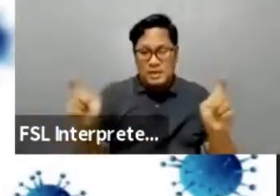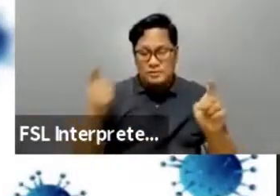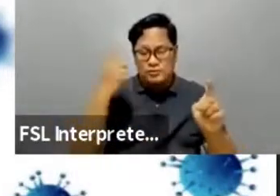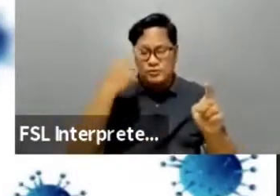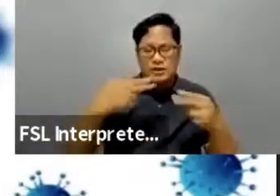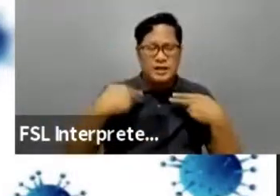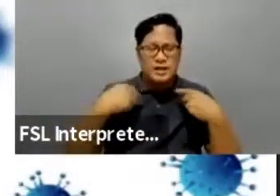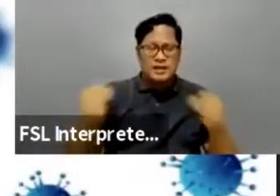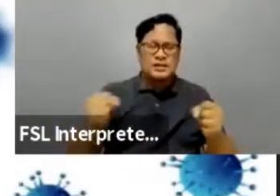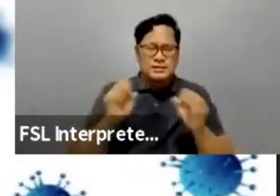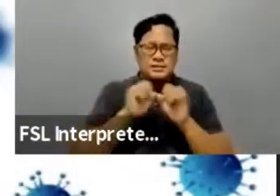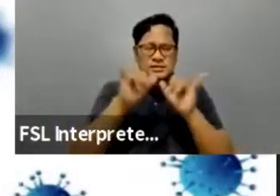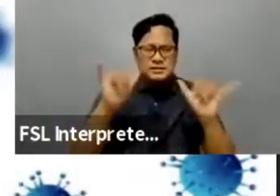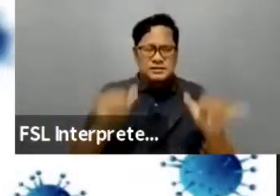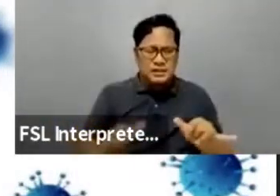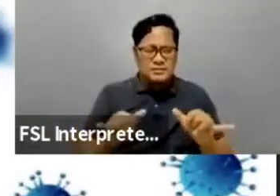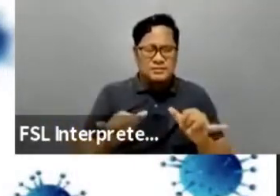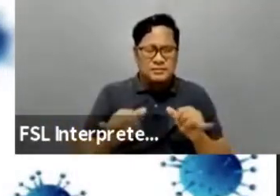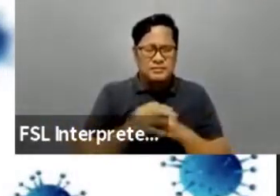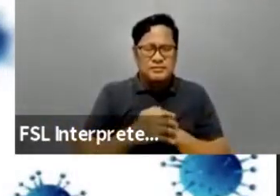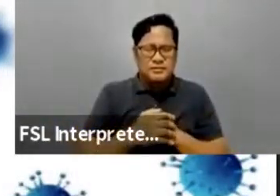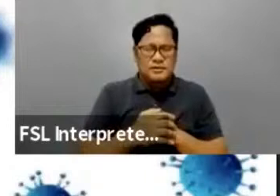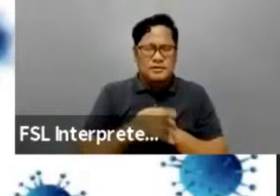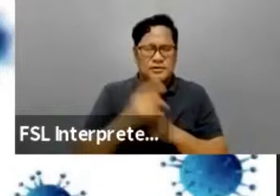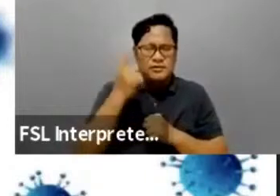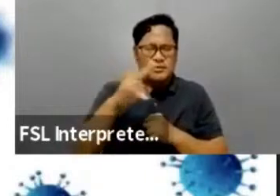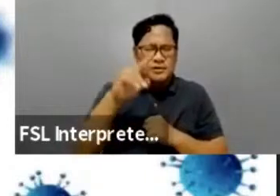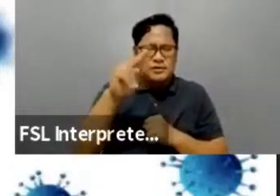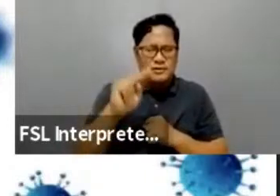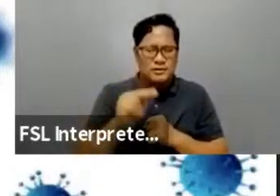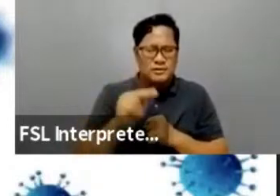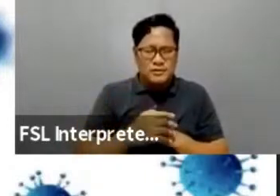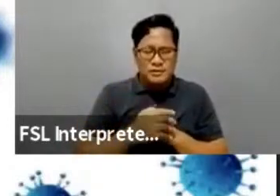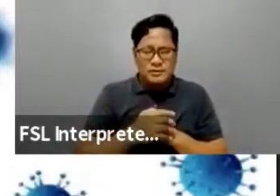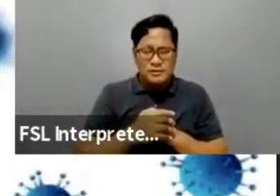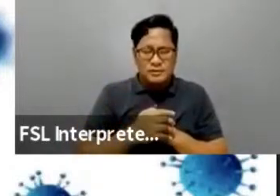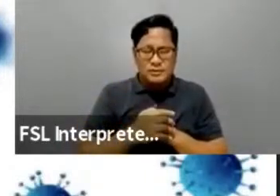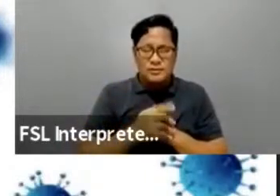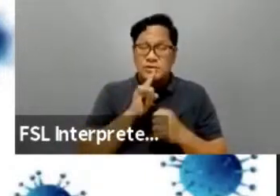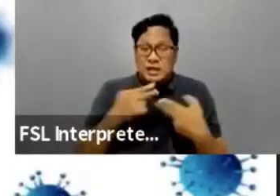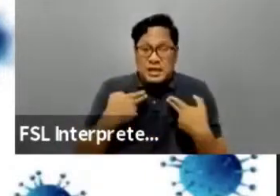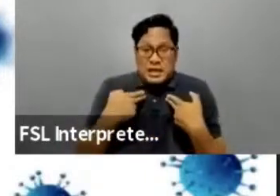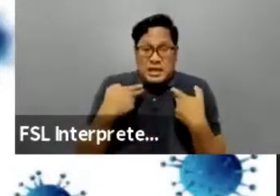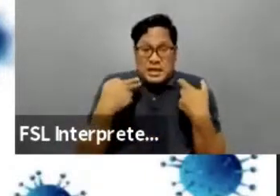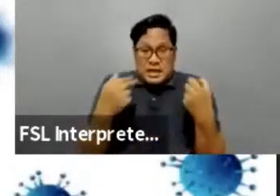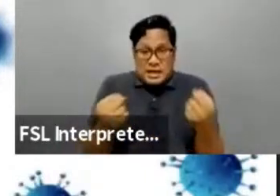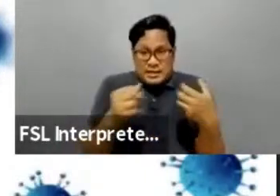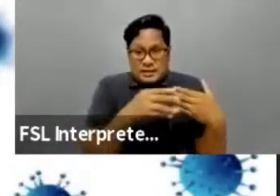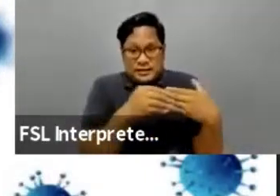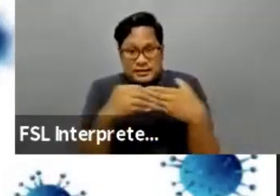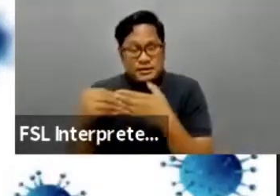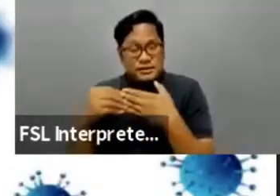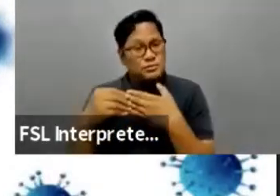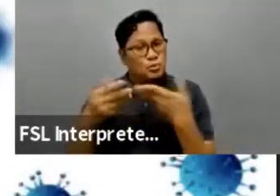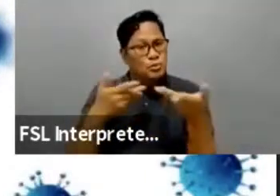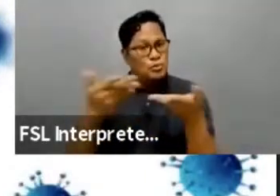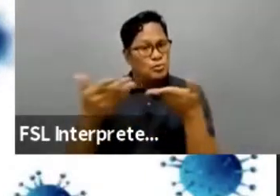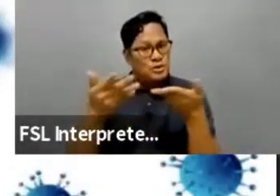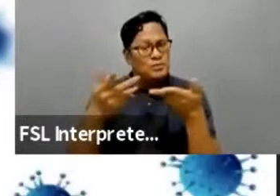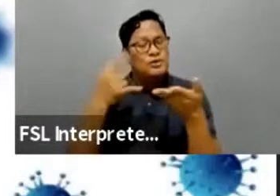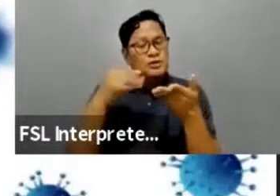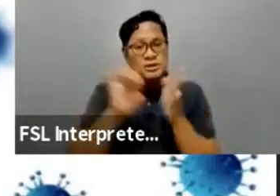Systems Framework ng World Health Organization. Ang health leadership and governance, kung ito